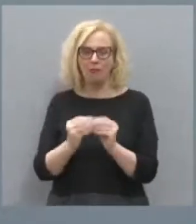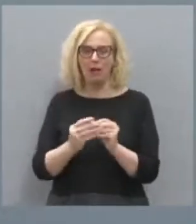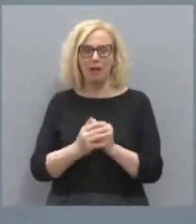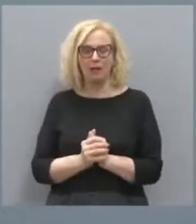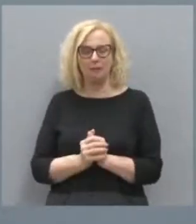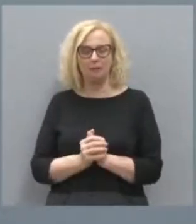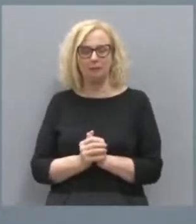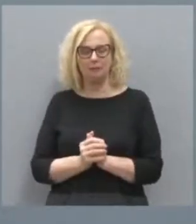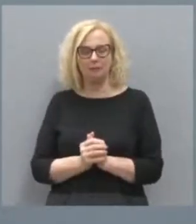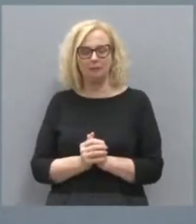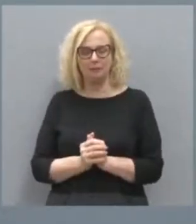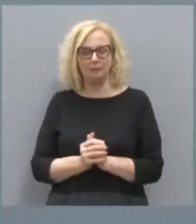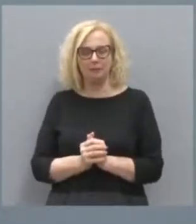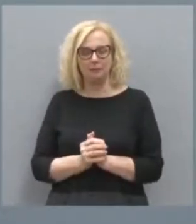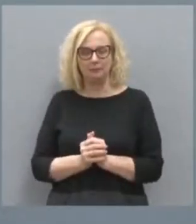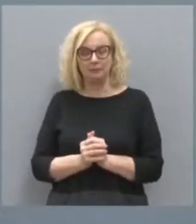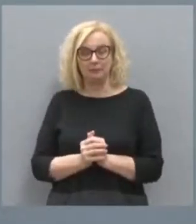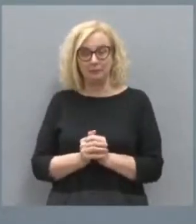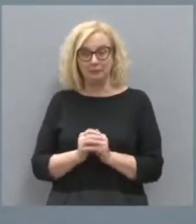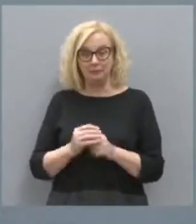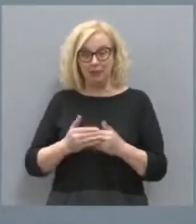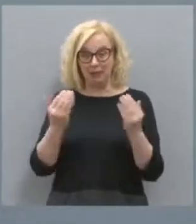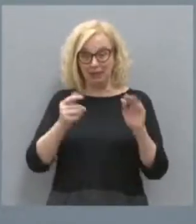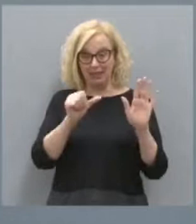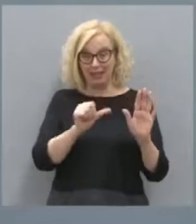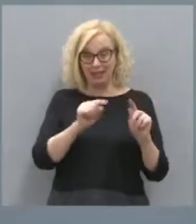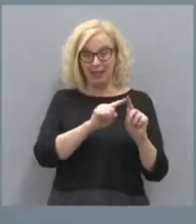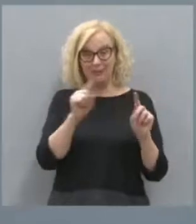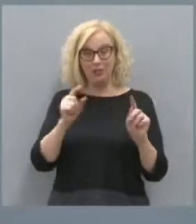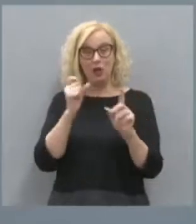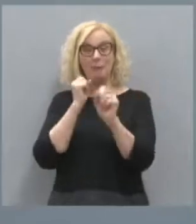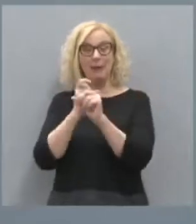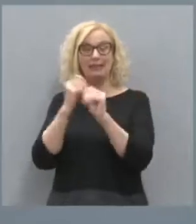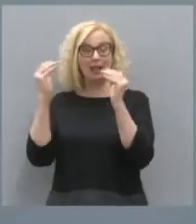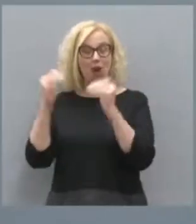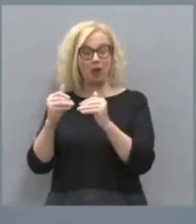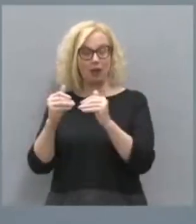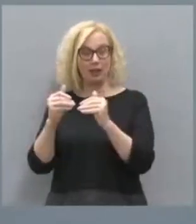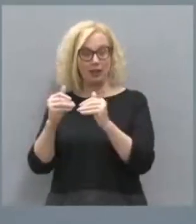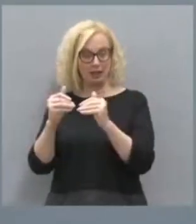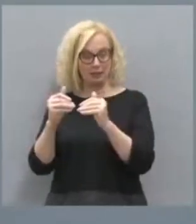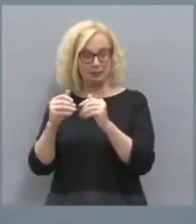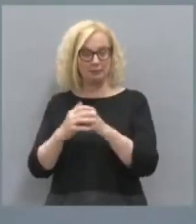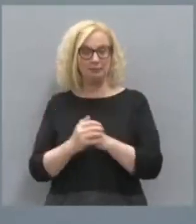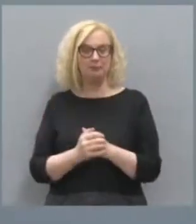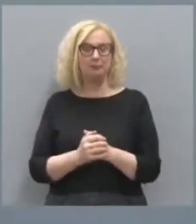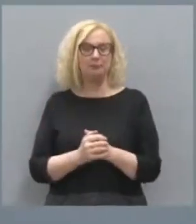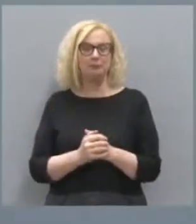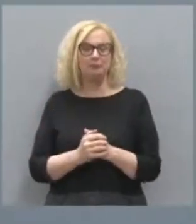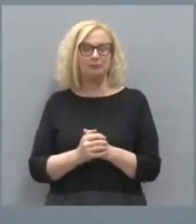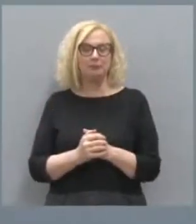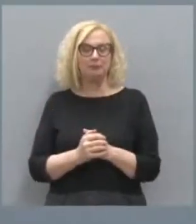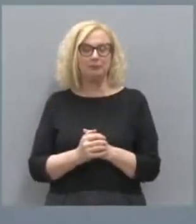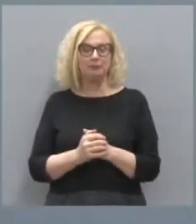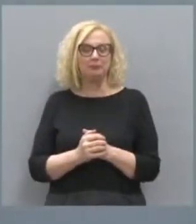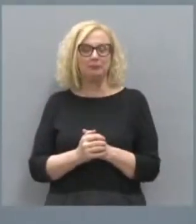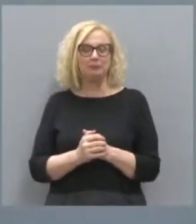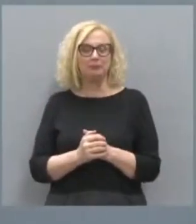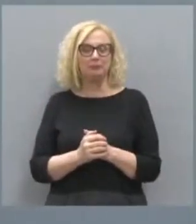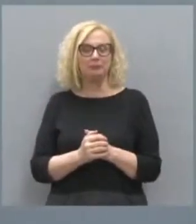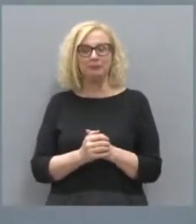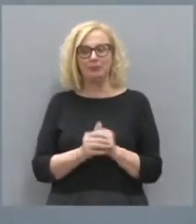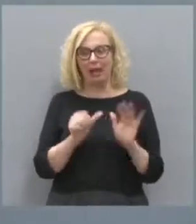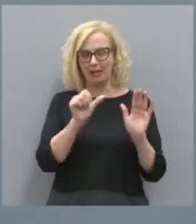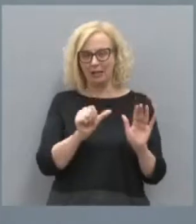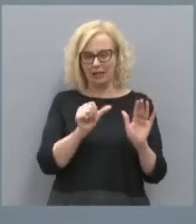raggiungere dalle 6 alle 24 dalle 6 della mattina alle 24 della